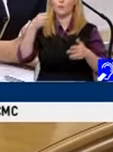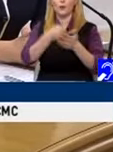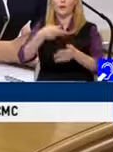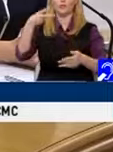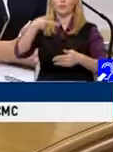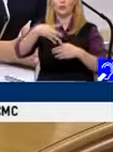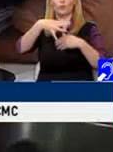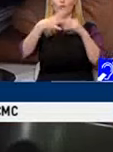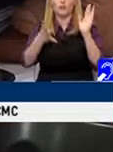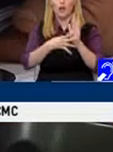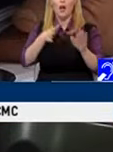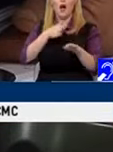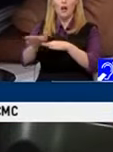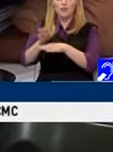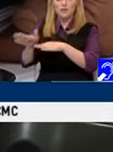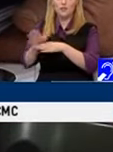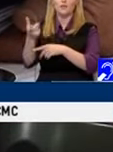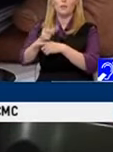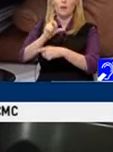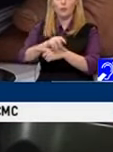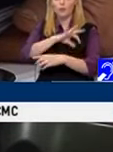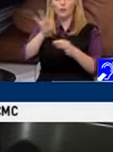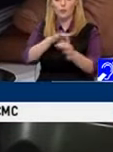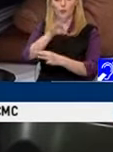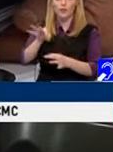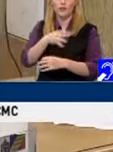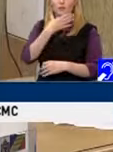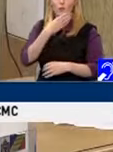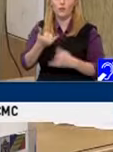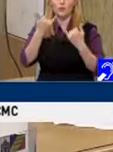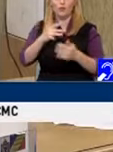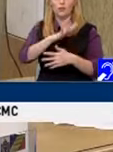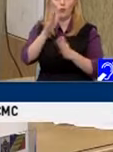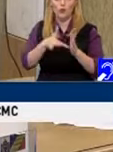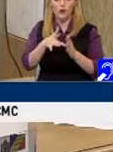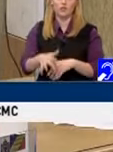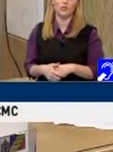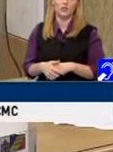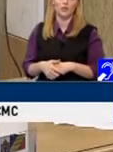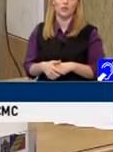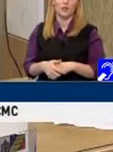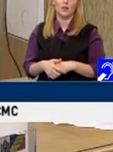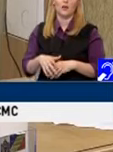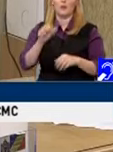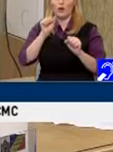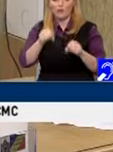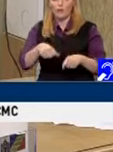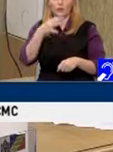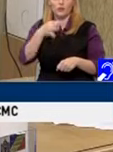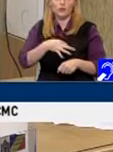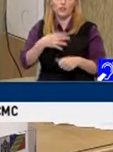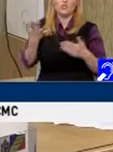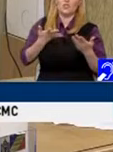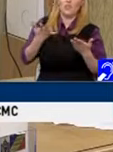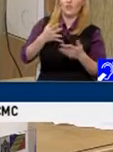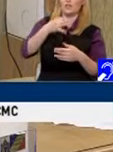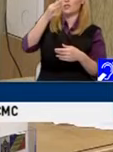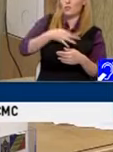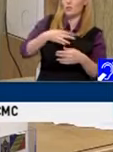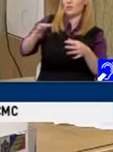2019, se vor realiza și cu adevărat, vor fi realizate proiecte frumoase pentru oraș. Mi-ar fi putut adresa un demers prin